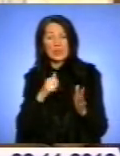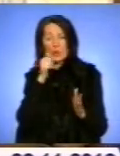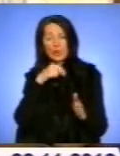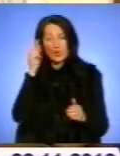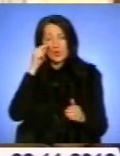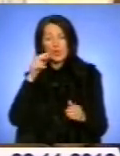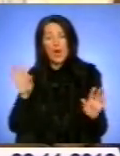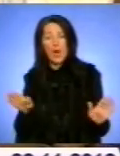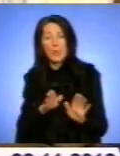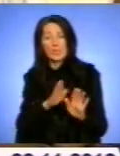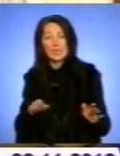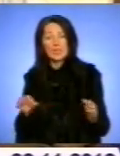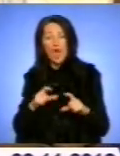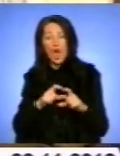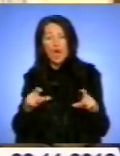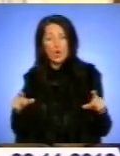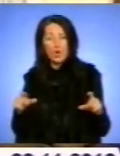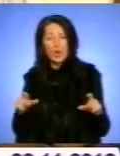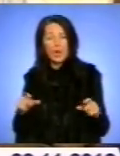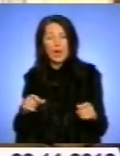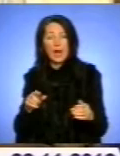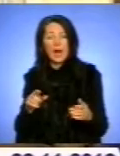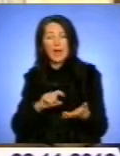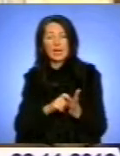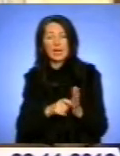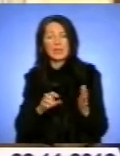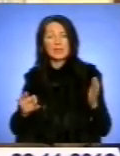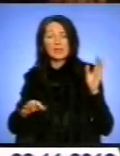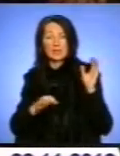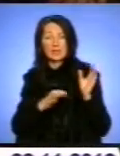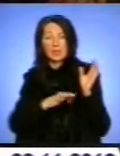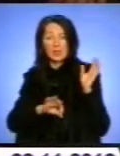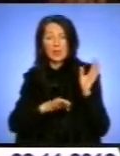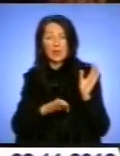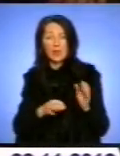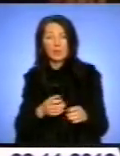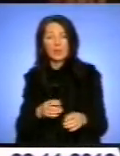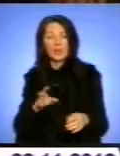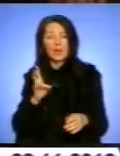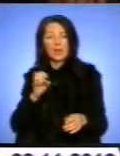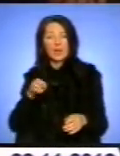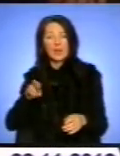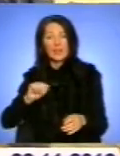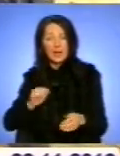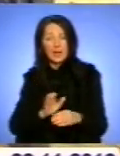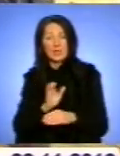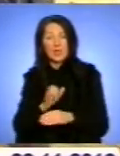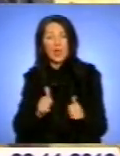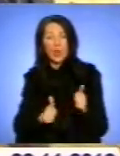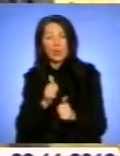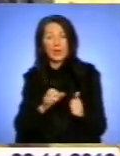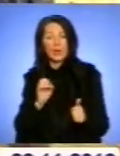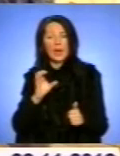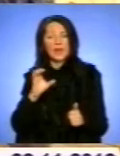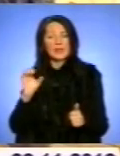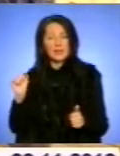по класу скрипки. І це так, я також дуже люблю цим займатися. Наталія надіслала на конкурс есе «До Європи